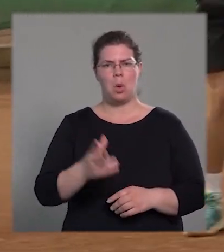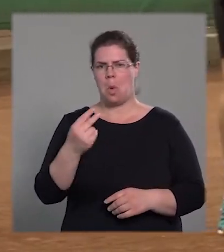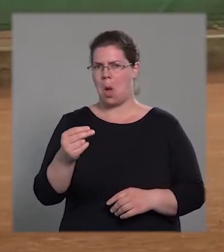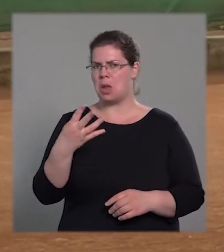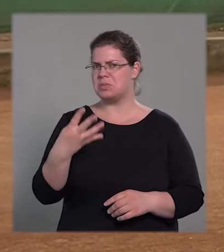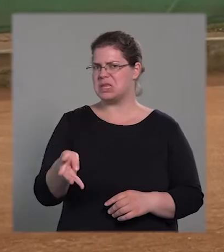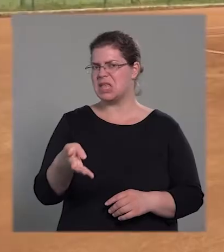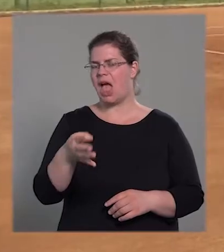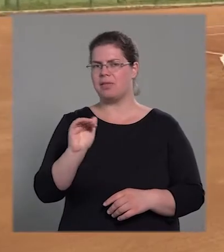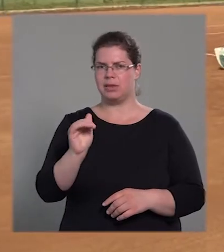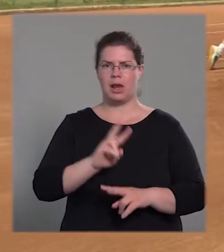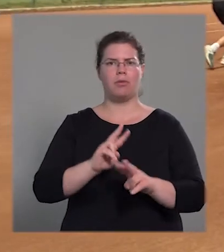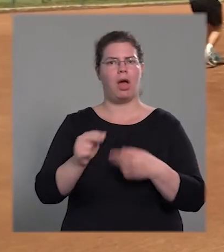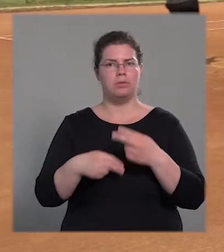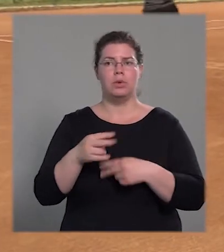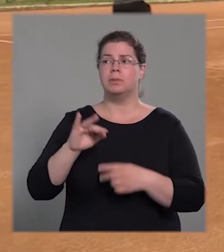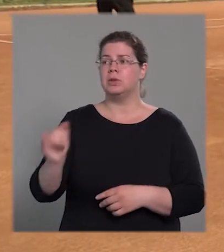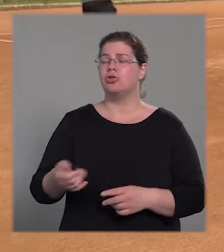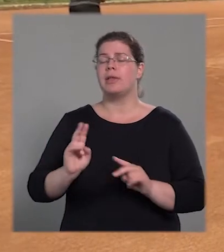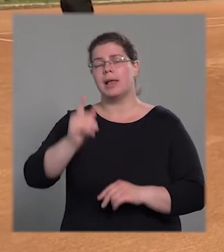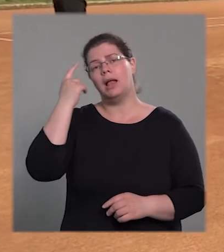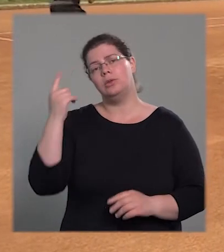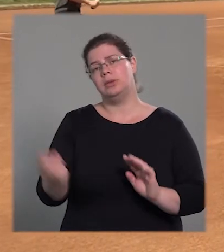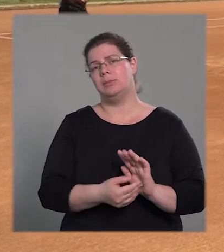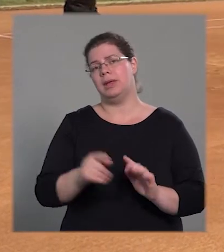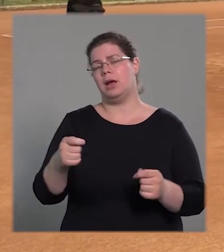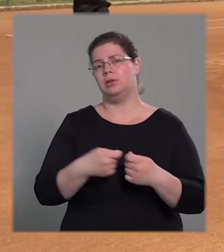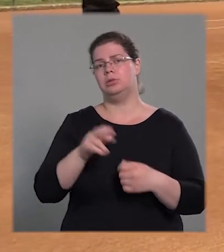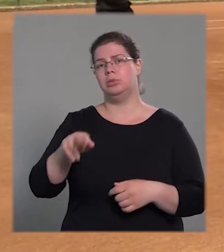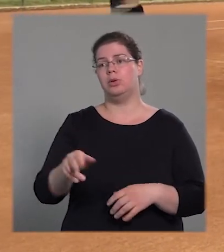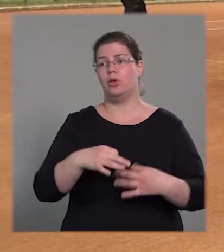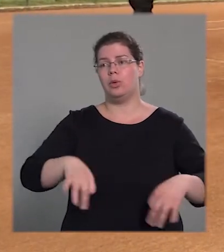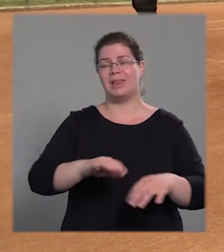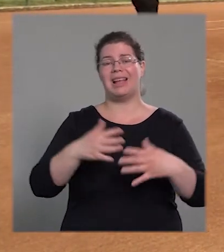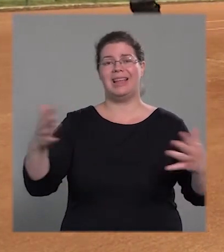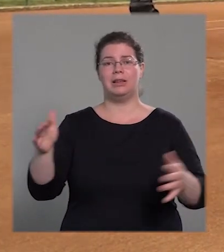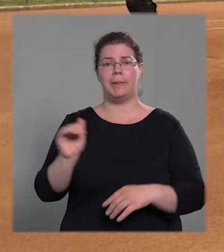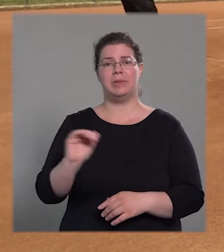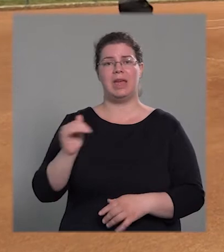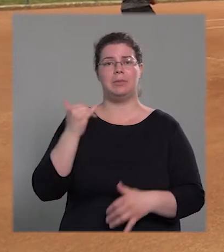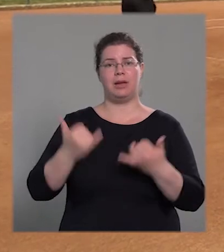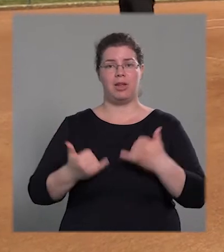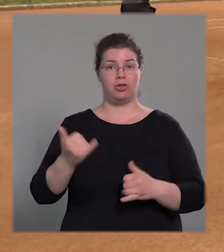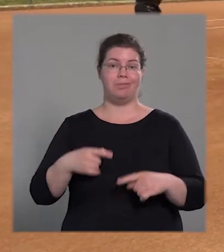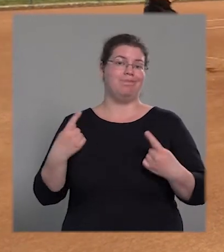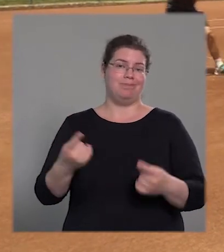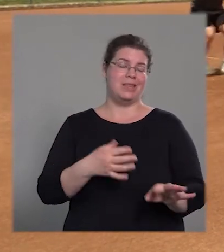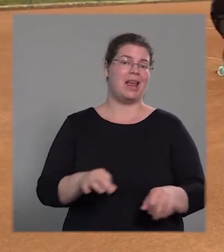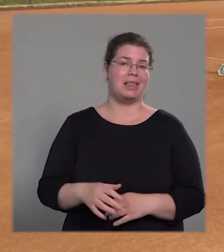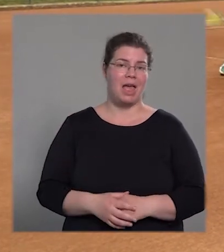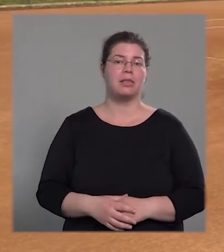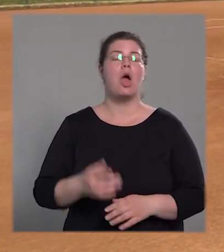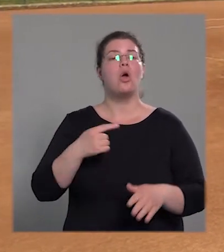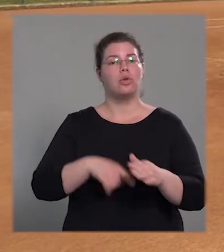gyerek van folyamatosan, illetve azt kell tudni még erről a klubról, hogy az ország legnagyobb gyerekversenyét mi rendezzük. Külföldre is